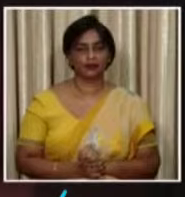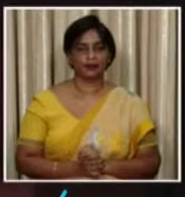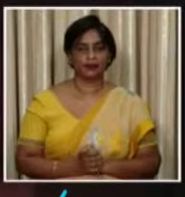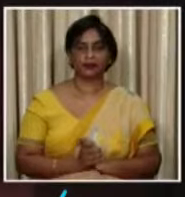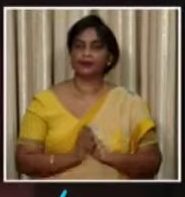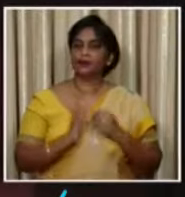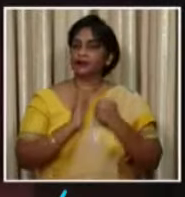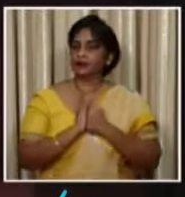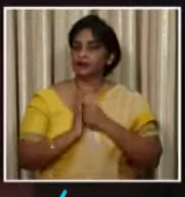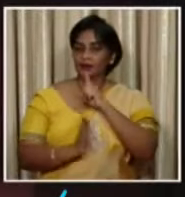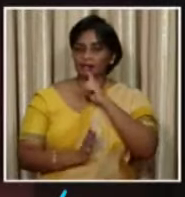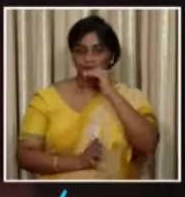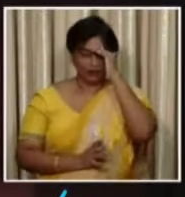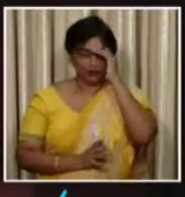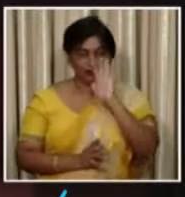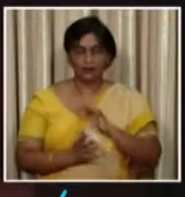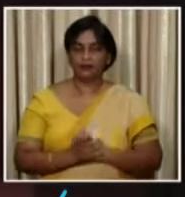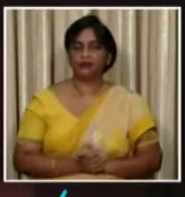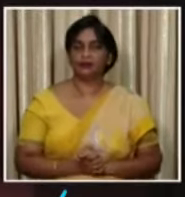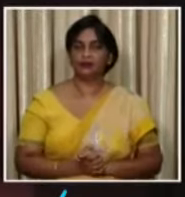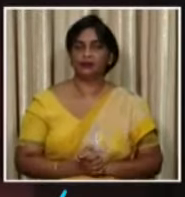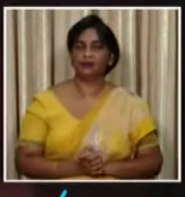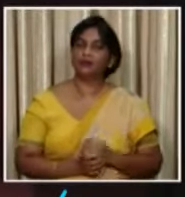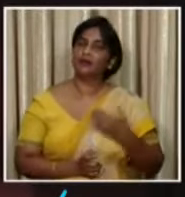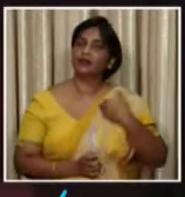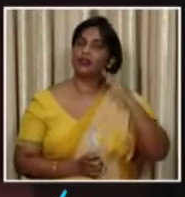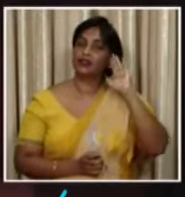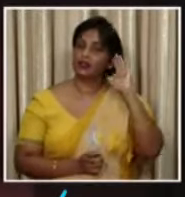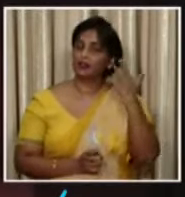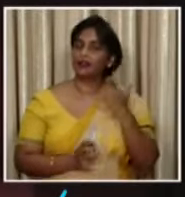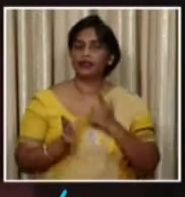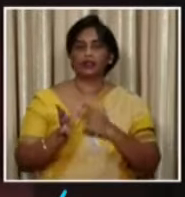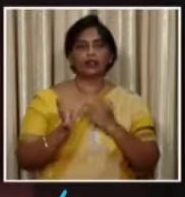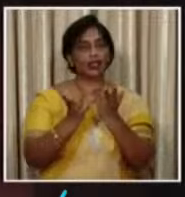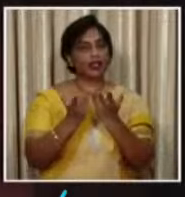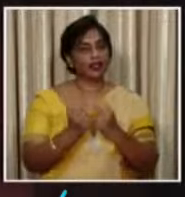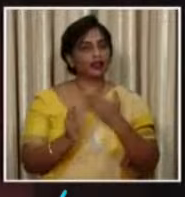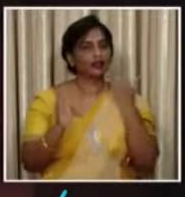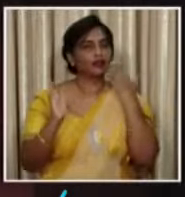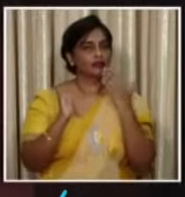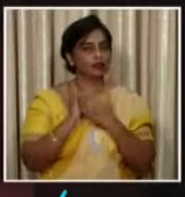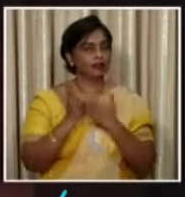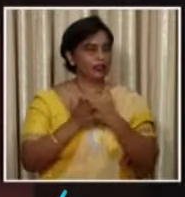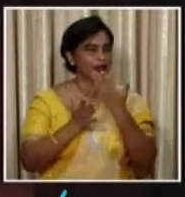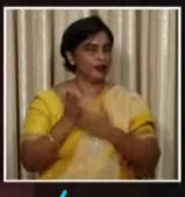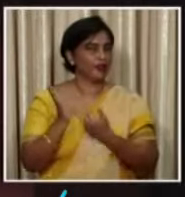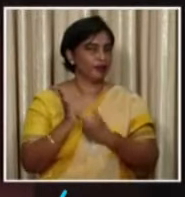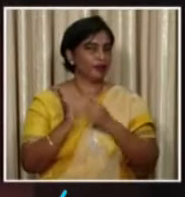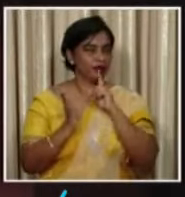ගරු කථානායකතුමනි, විශේෂයෙන් මම මේ විගණන වාර්තාවකින් උපුටා දක්වන්නේ